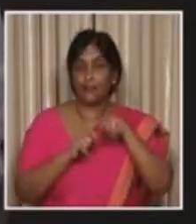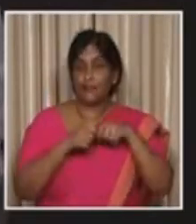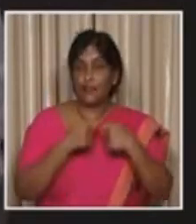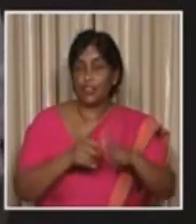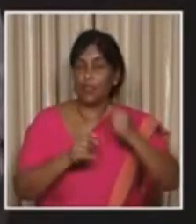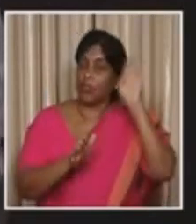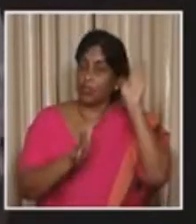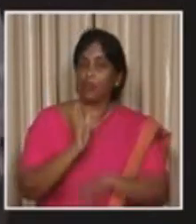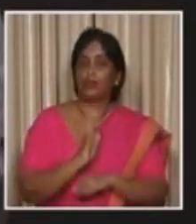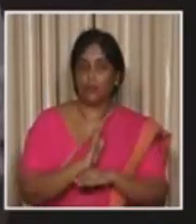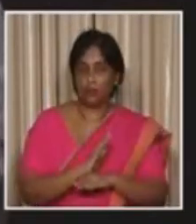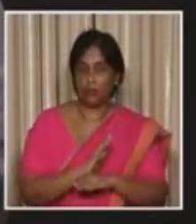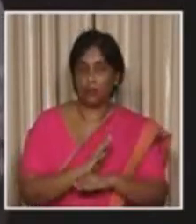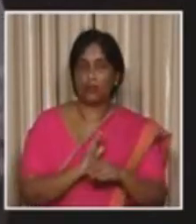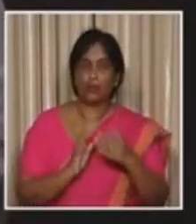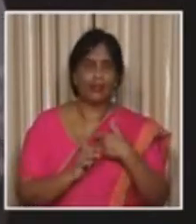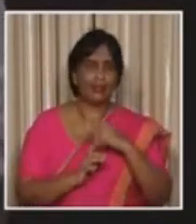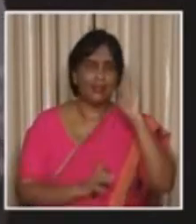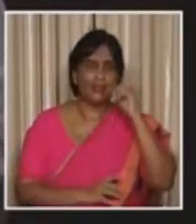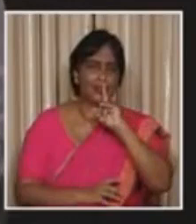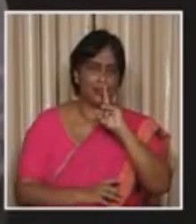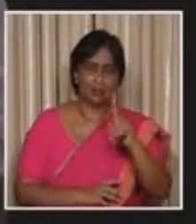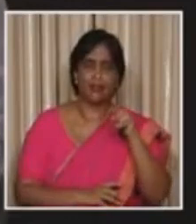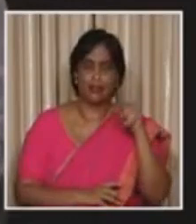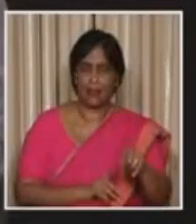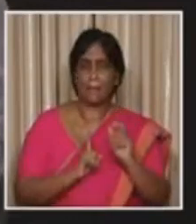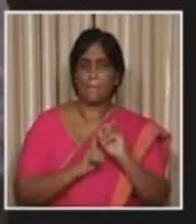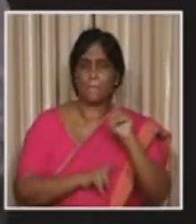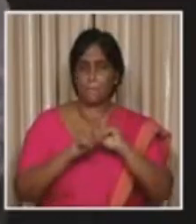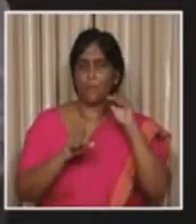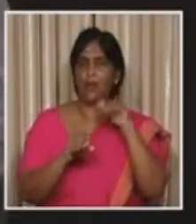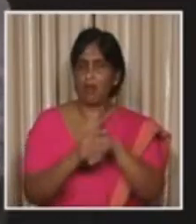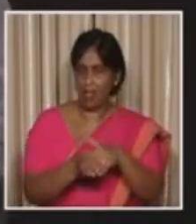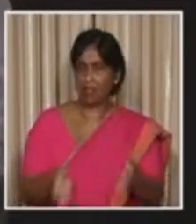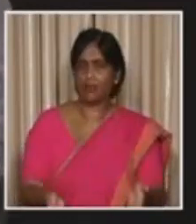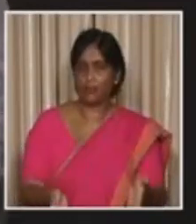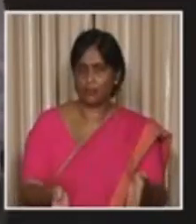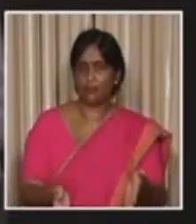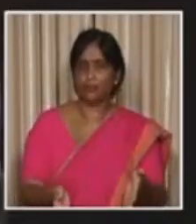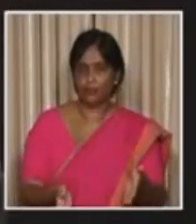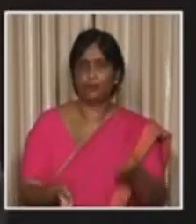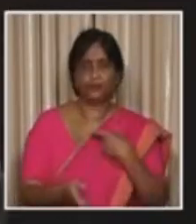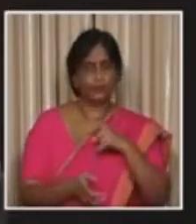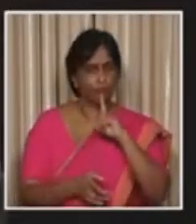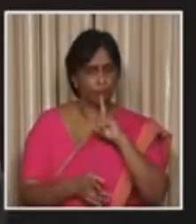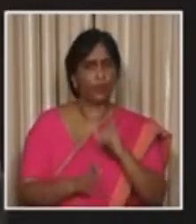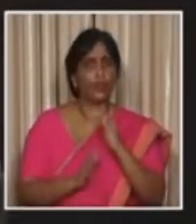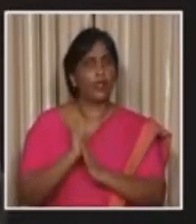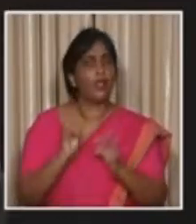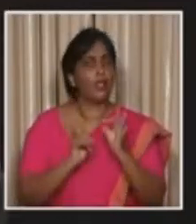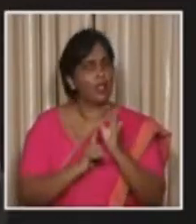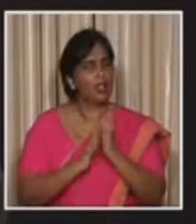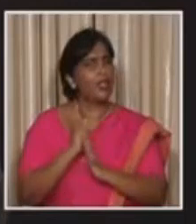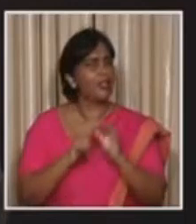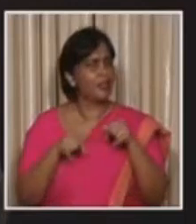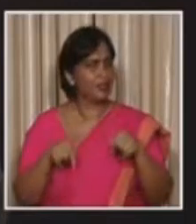අනවශ්‍ය වියදම් කපා හරින්න ඕන කියලා මම අමුතුවෙන් කියන්න ඕනේ නැහැ ඔබතුමාලා මේ පාර්ලිමේන්තු ඇතුළට පවා මං කියා හිටියා ඇමතිවරු